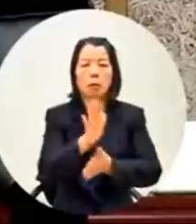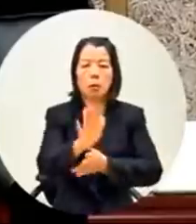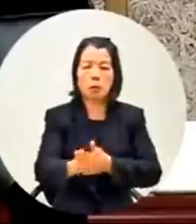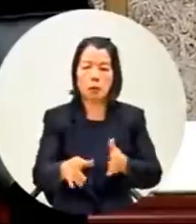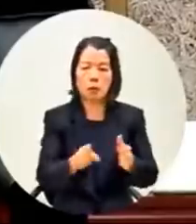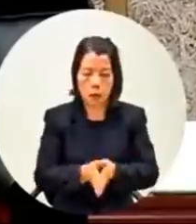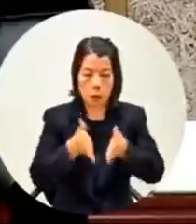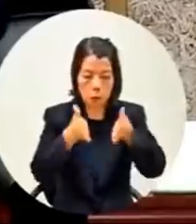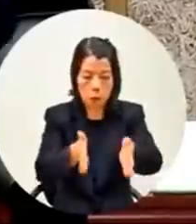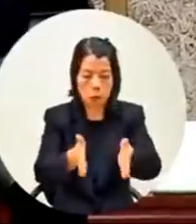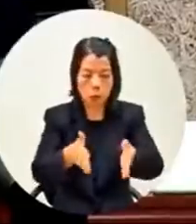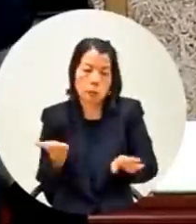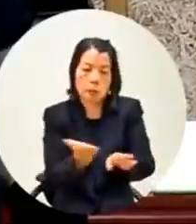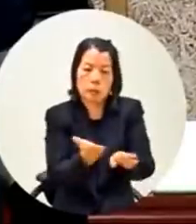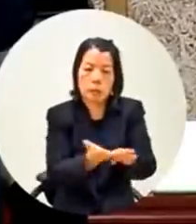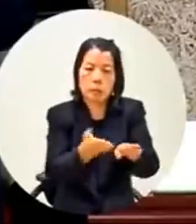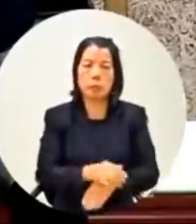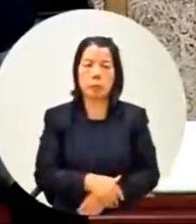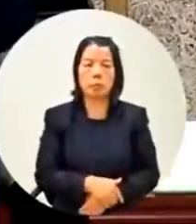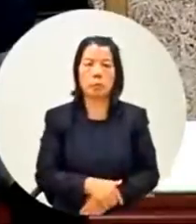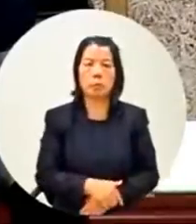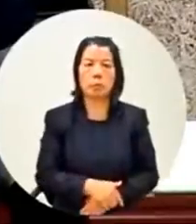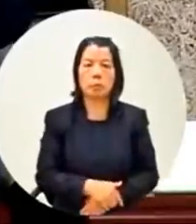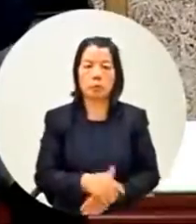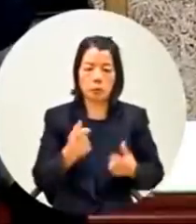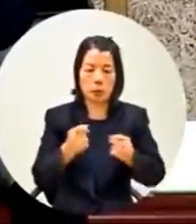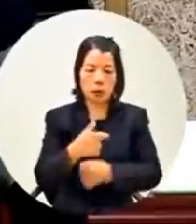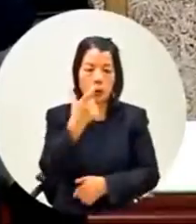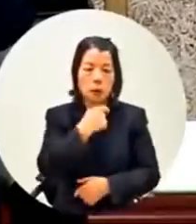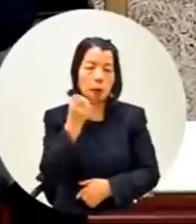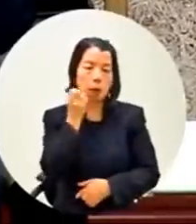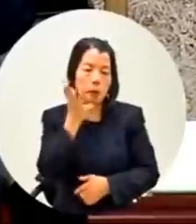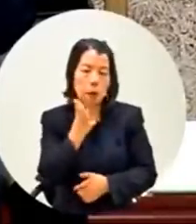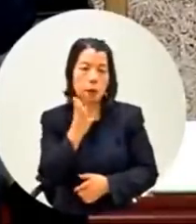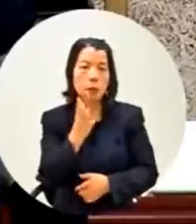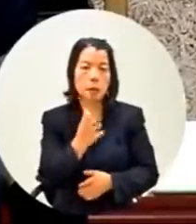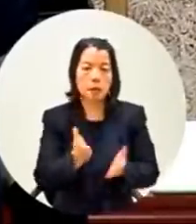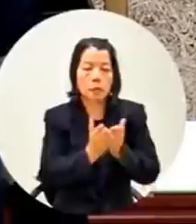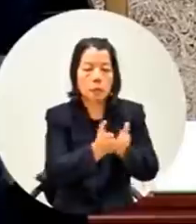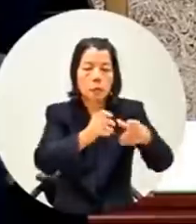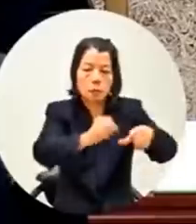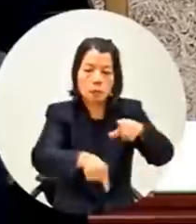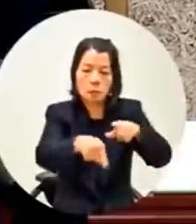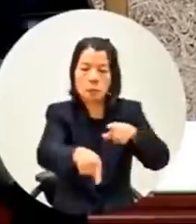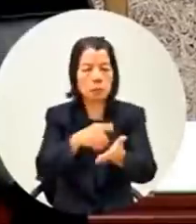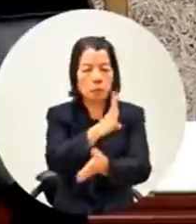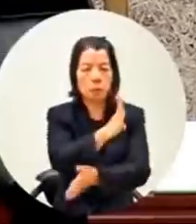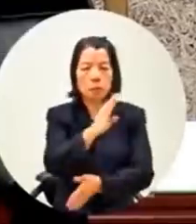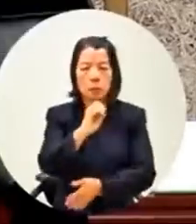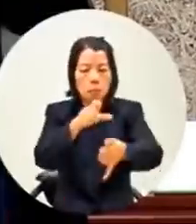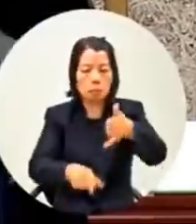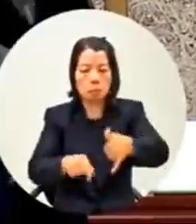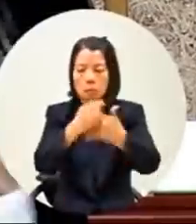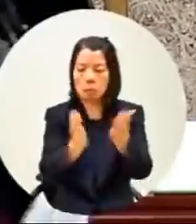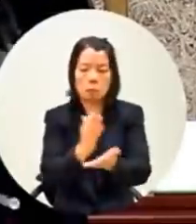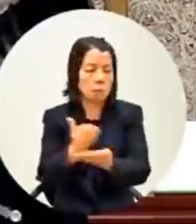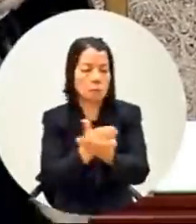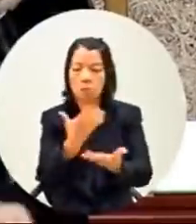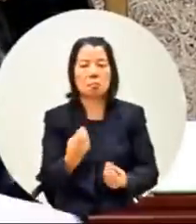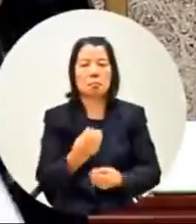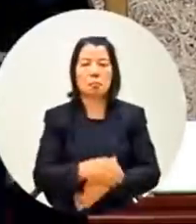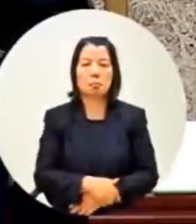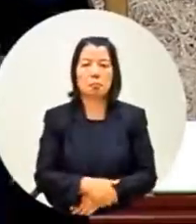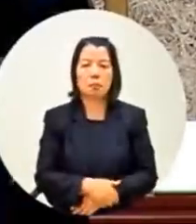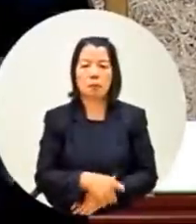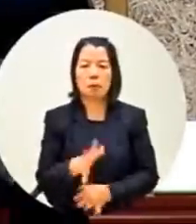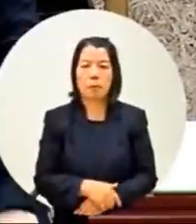艇观光码头，但是结果唐龙游艇的 BOT 案连审都没有审，荒谬，这是第一个荒